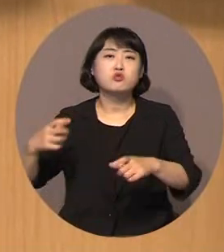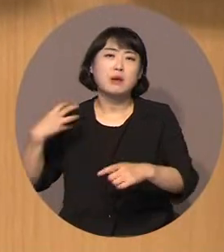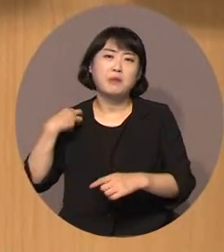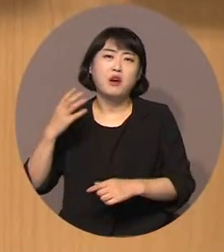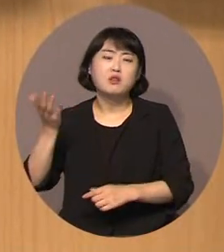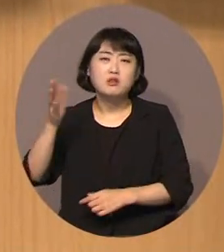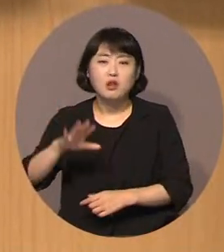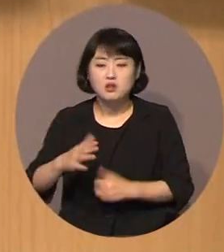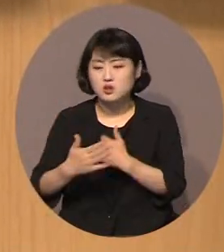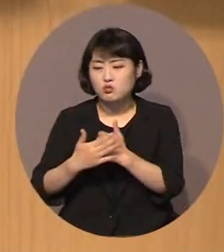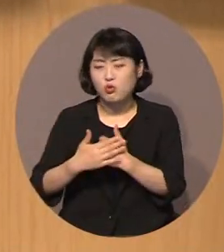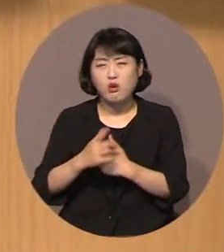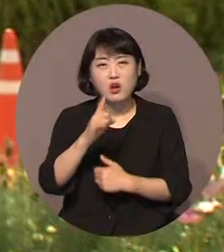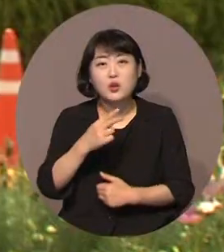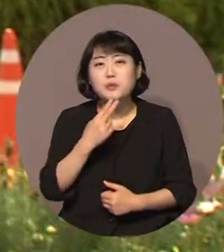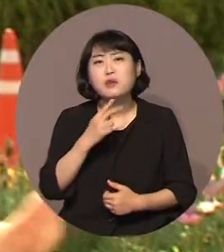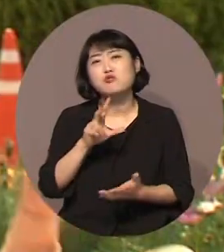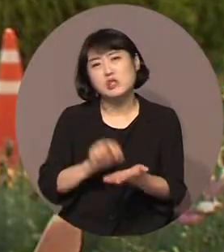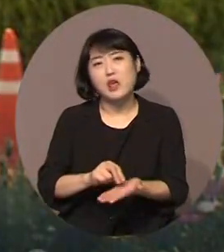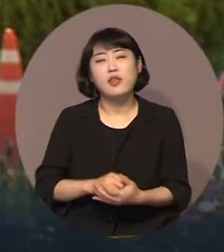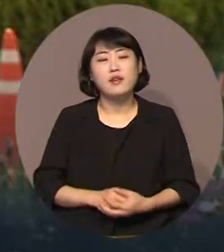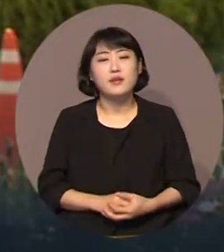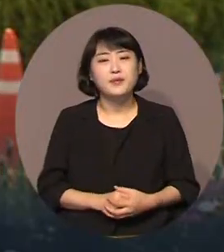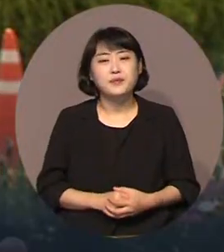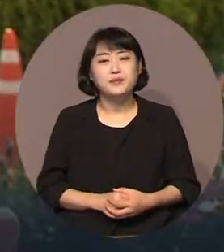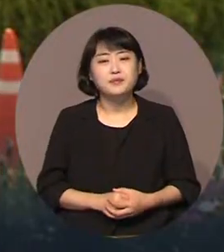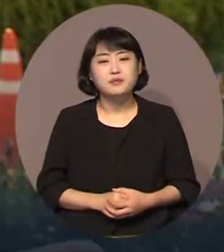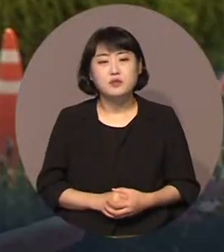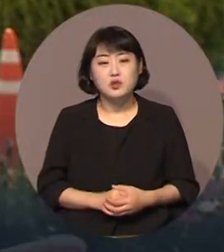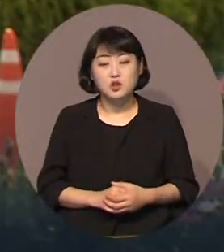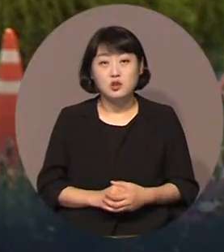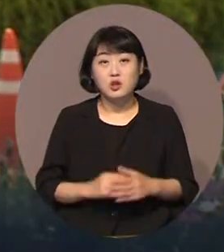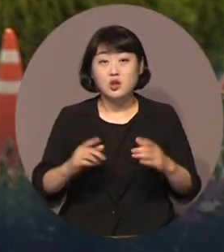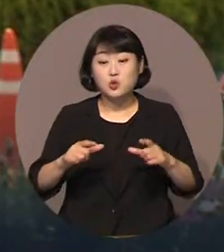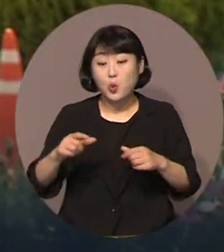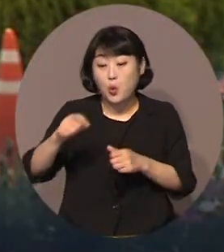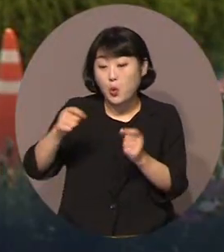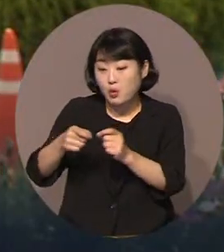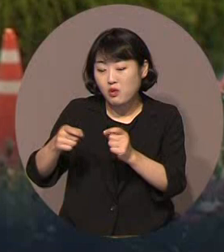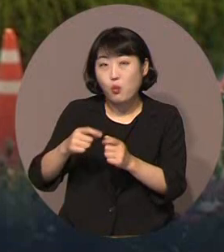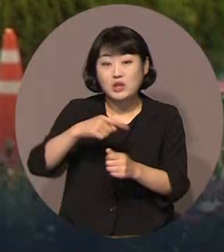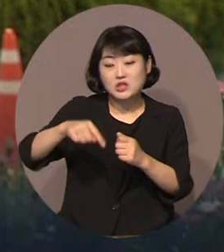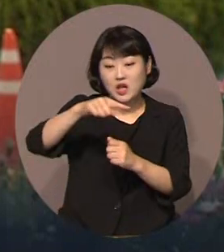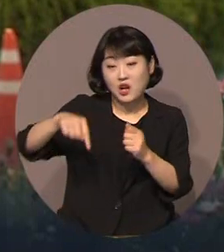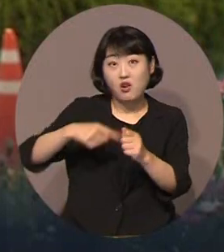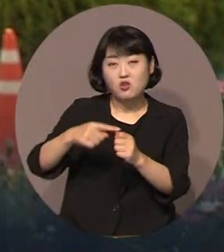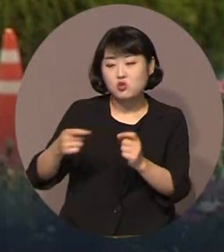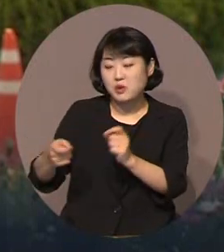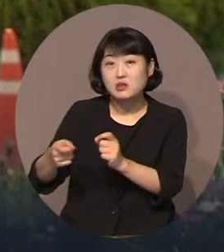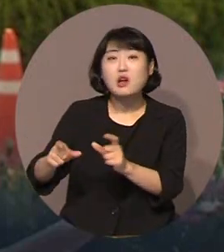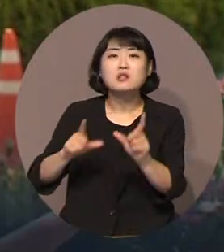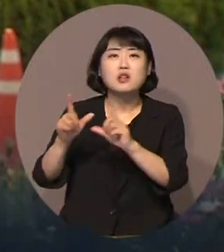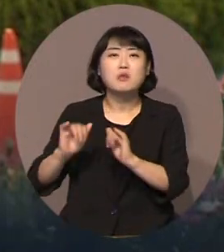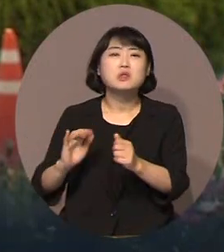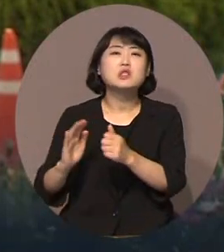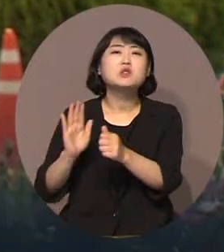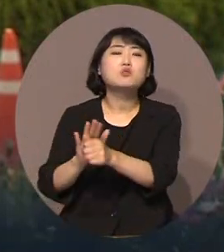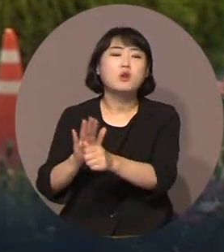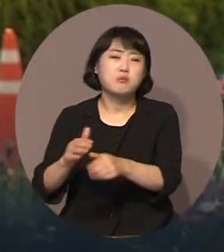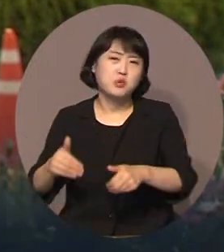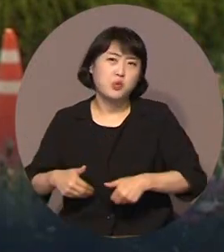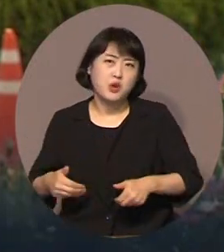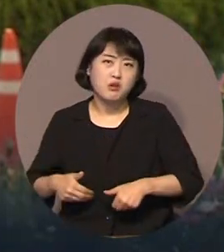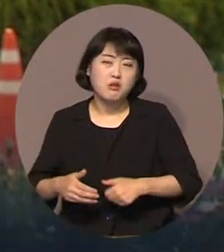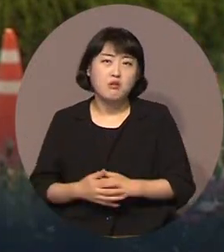전혀 없다는 겁니다. 그만큼 주민들이 보호를 해야 되고 안전대책을 수립해야 되면 거기에 맞는 지원도 같이 따라줘야